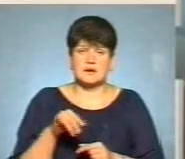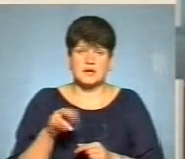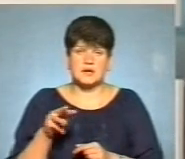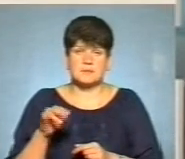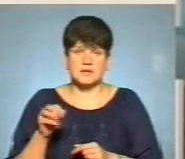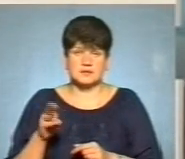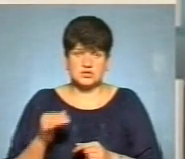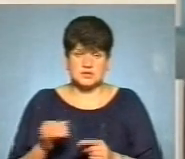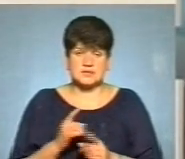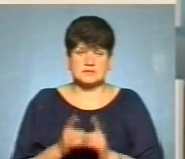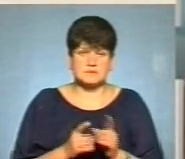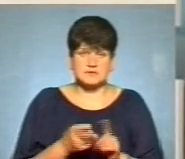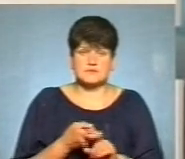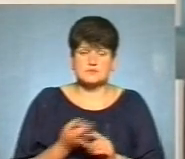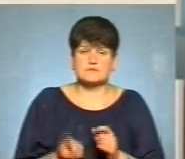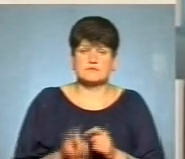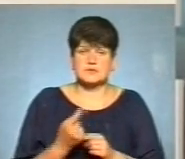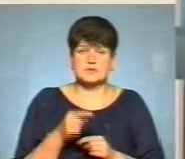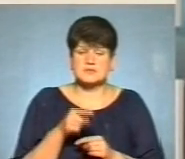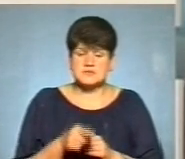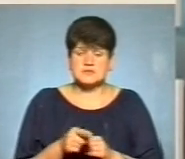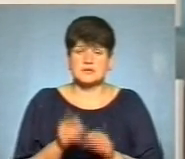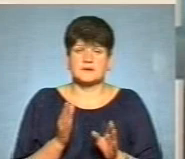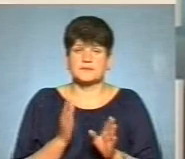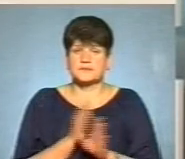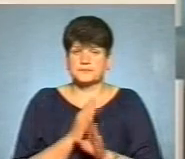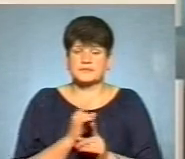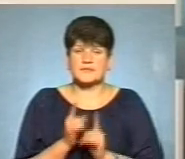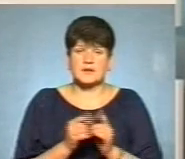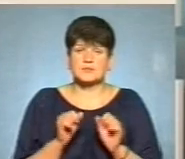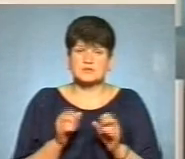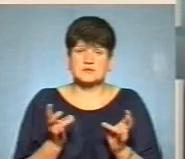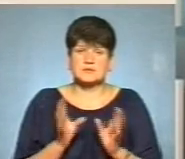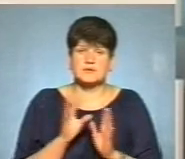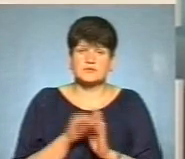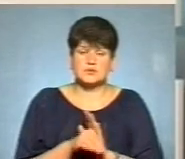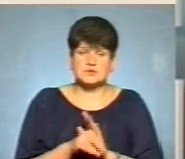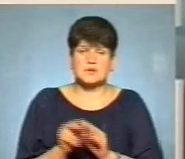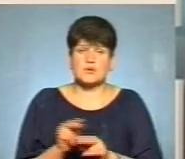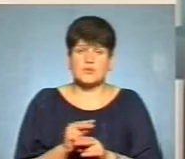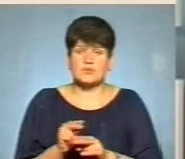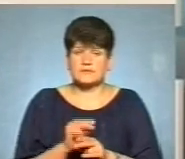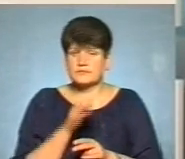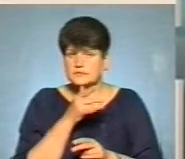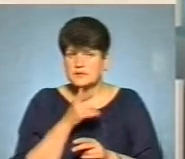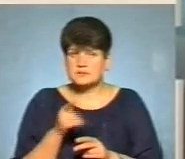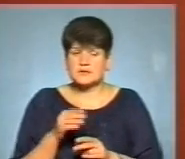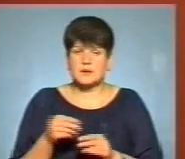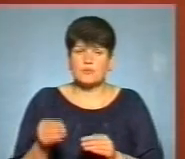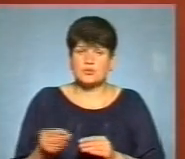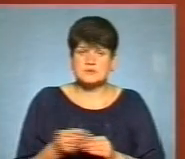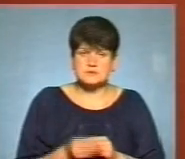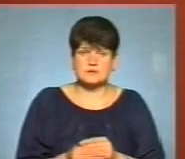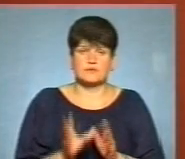змін. В зв'язку з виникненням ось цих кліматичних змін, можливо, треба вносити якісь корективи в терміни посівів, можливо,